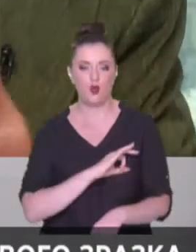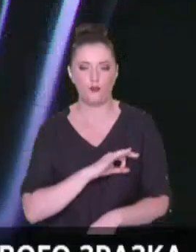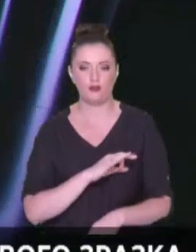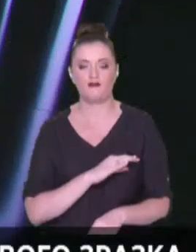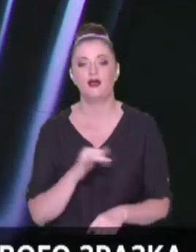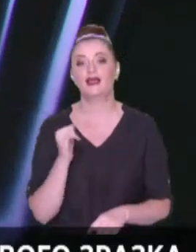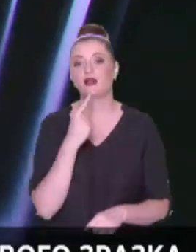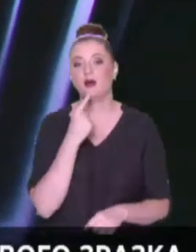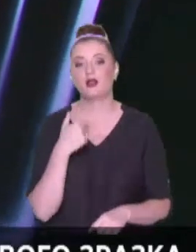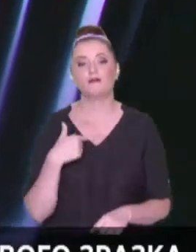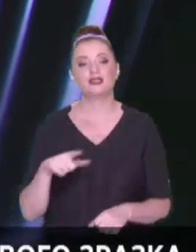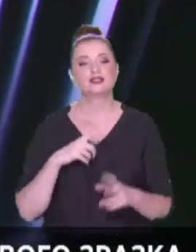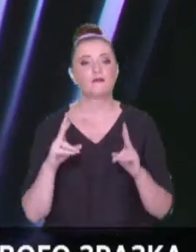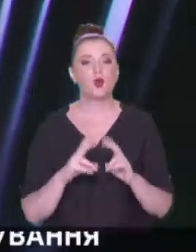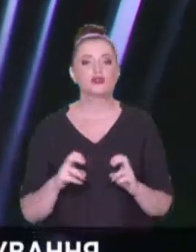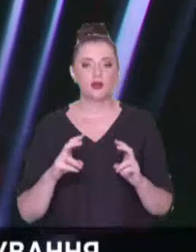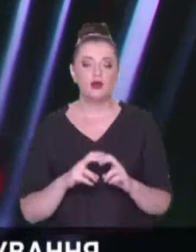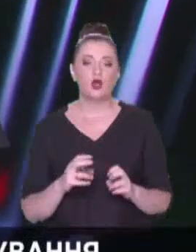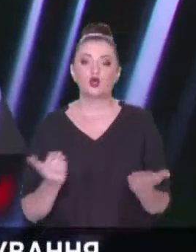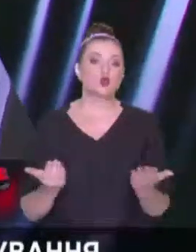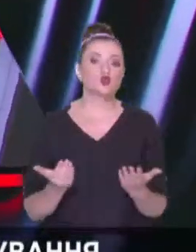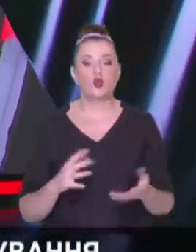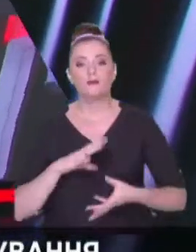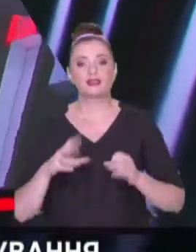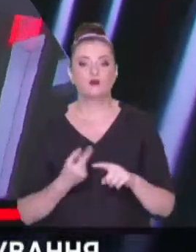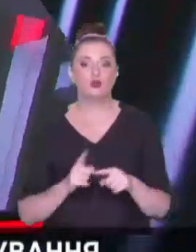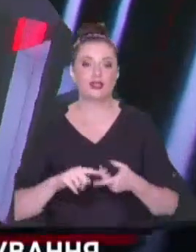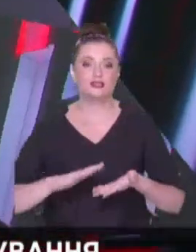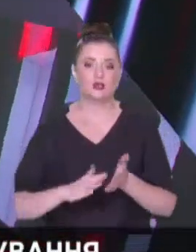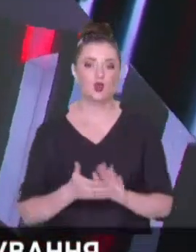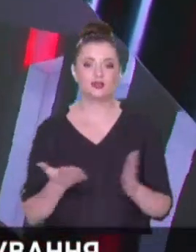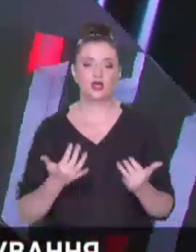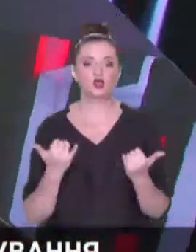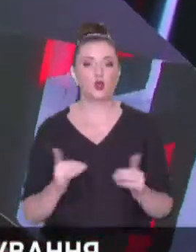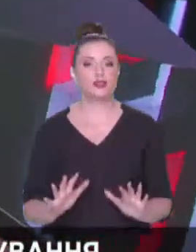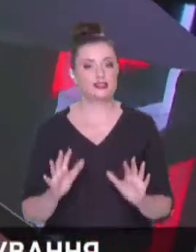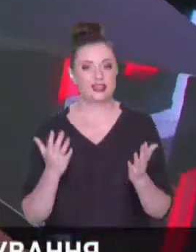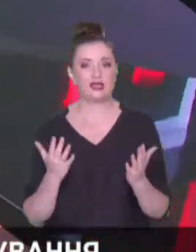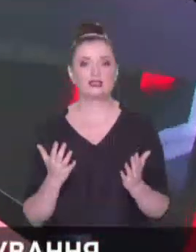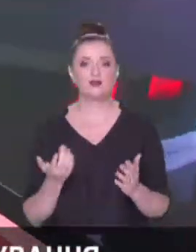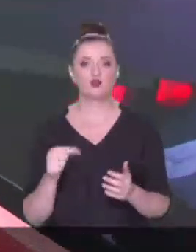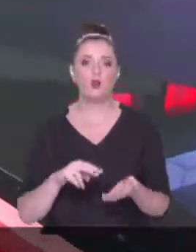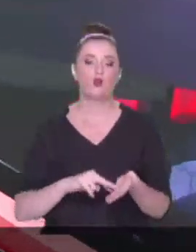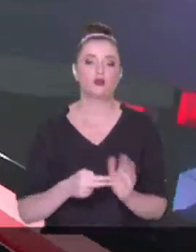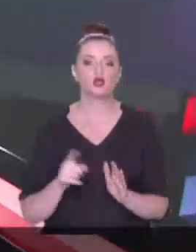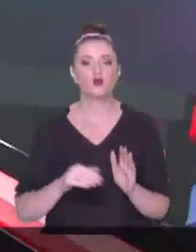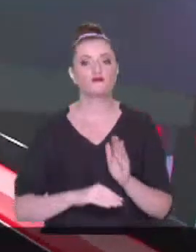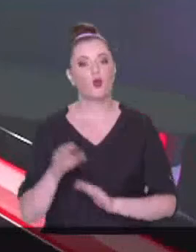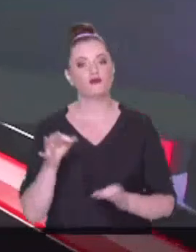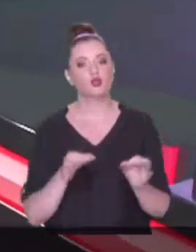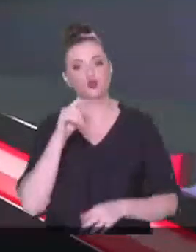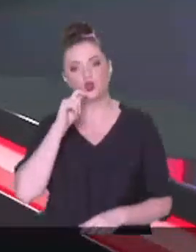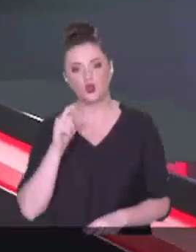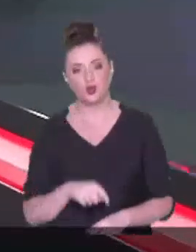і намагалися ми з ним розібратися, до чого ж призведе оця ситуація, яка сьогодні сталася, в тому плані, що Верховний суд